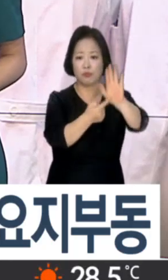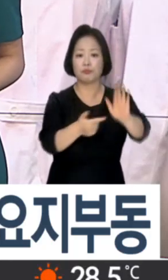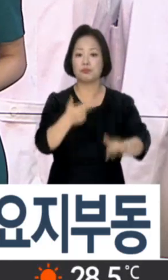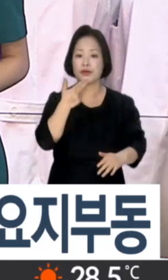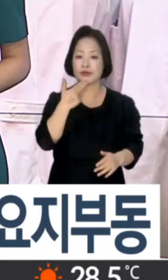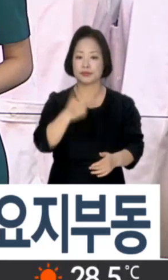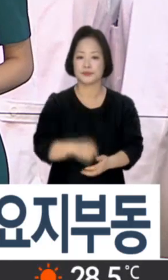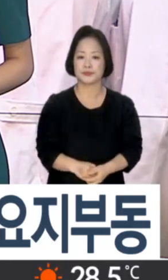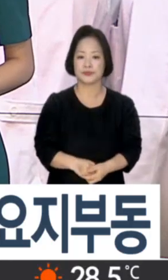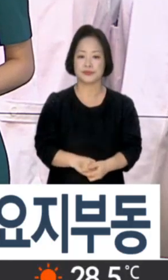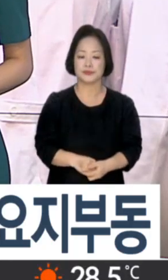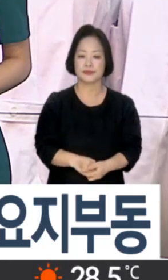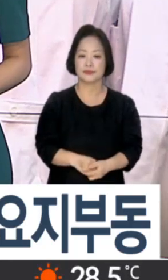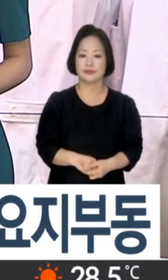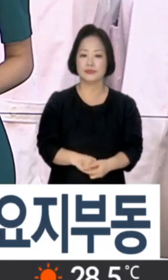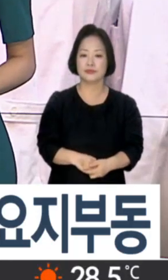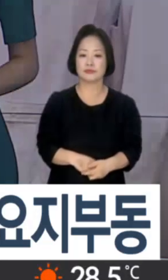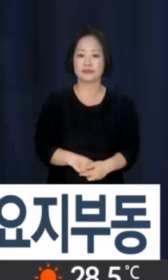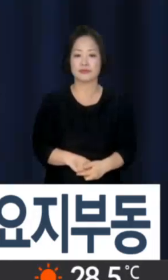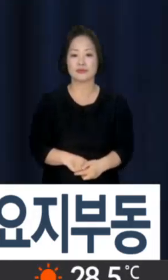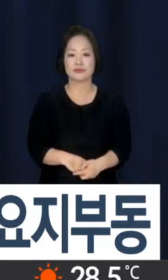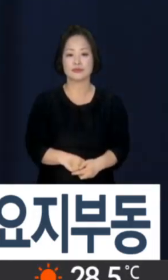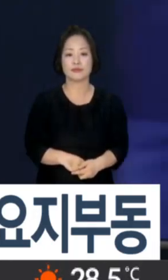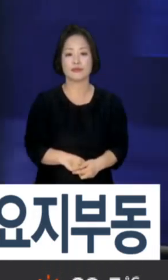있습니다. 김예림 기자입니다.